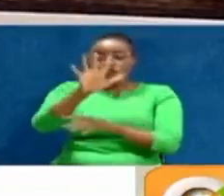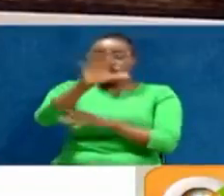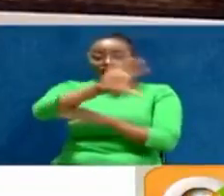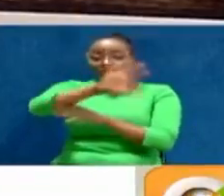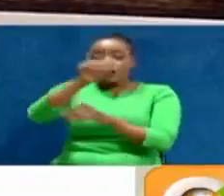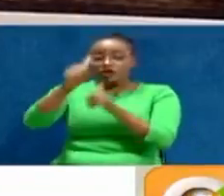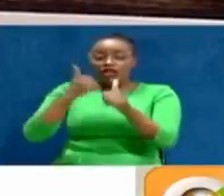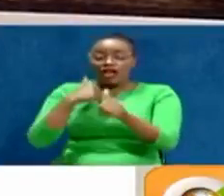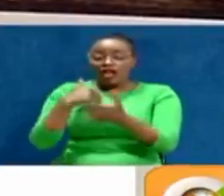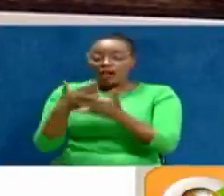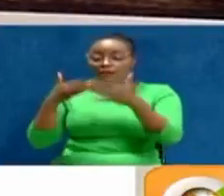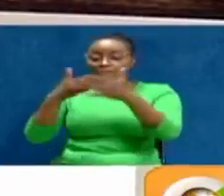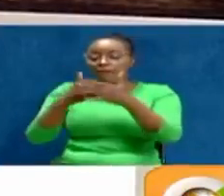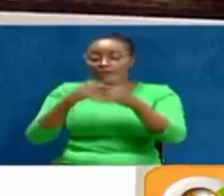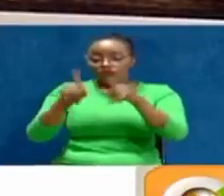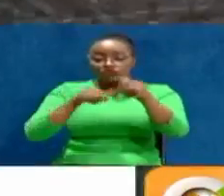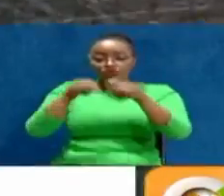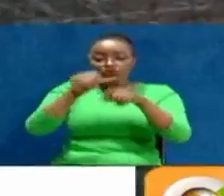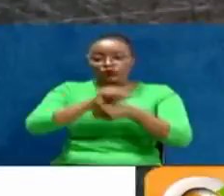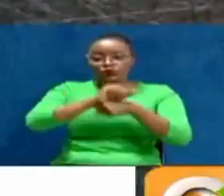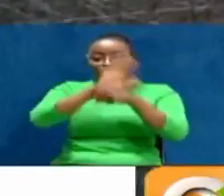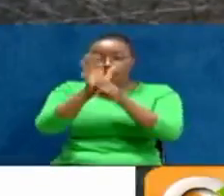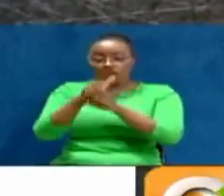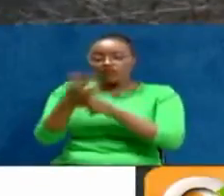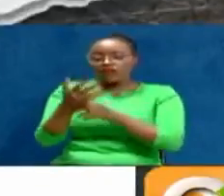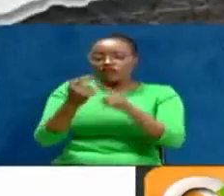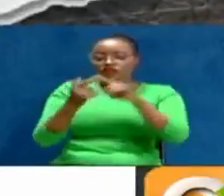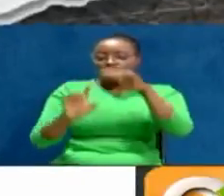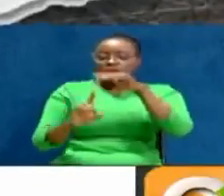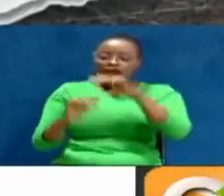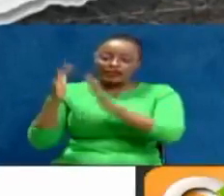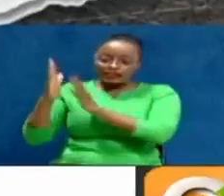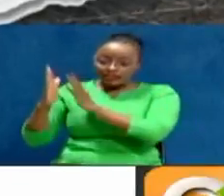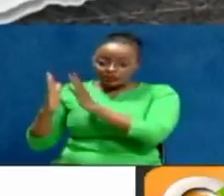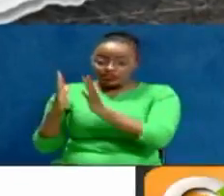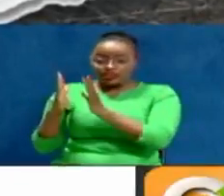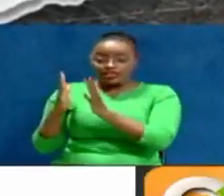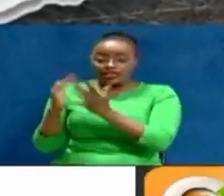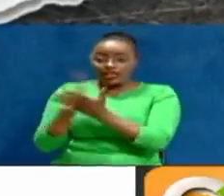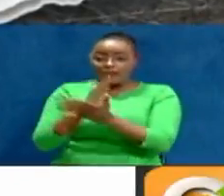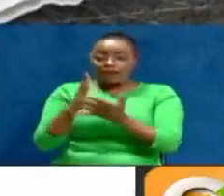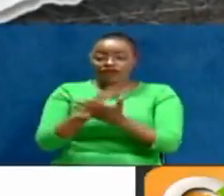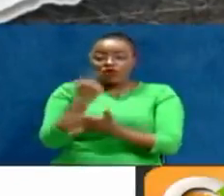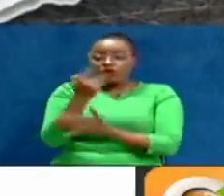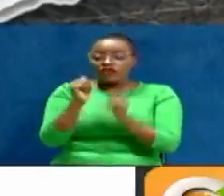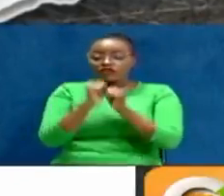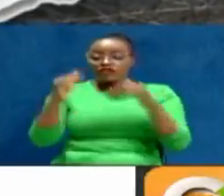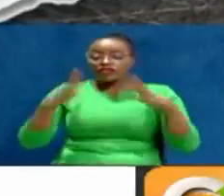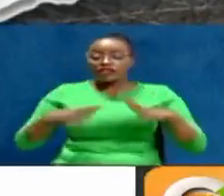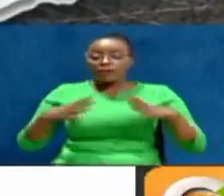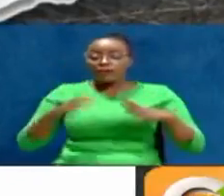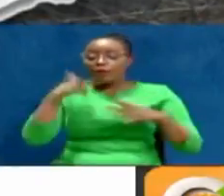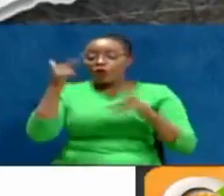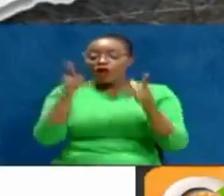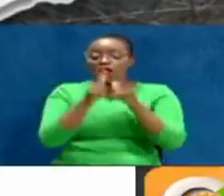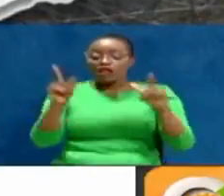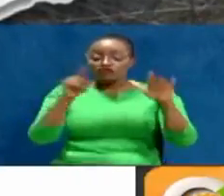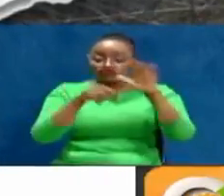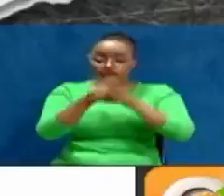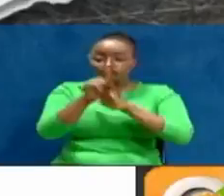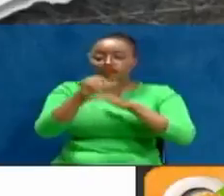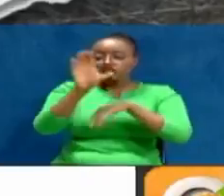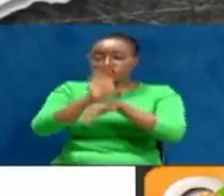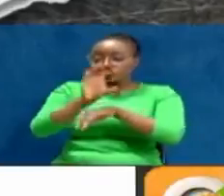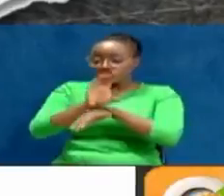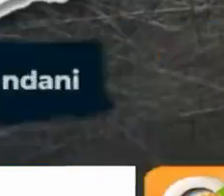tano zilizofungiwa kudhibiti korona. Kwenye taarifa ya Wizara ya Usalama wa Kitaifa, ni watu 15 pekee watakaoruhusiwa katika